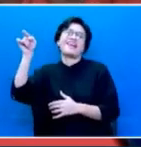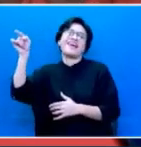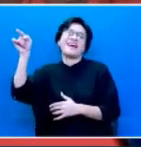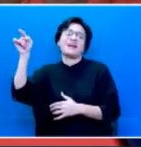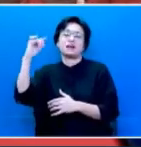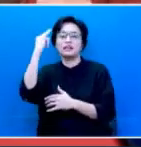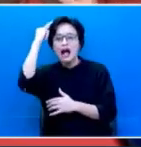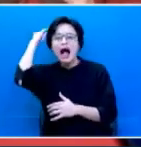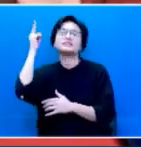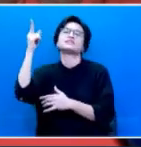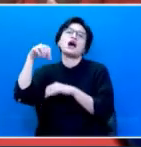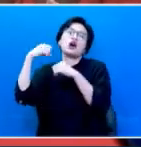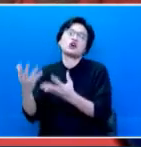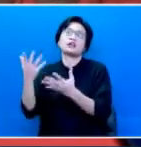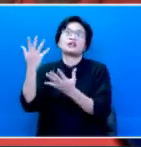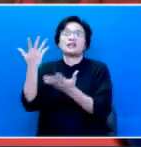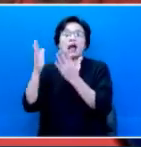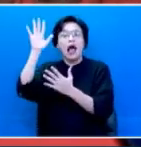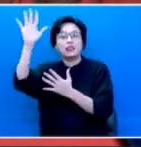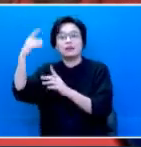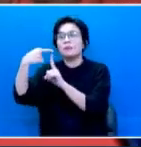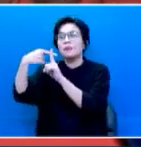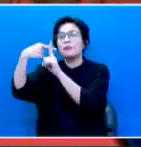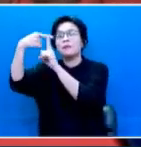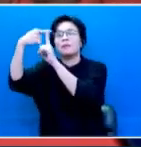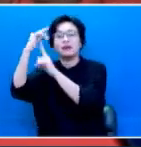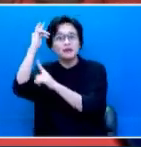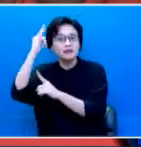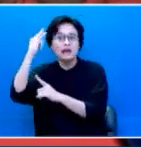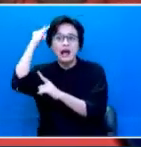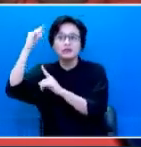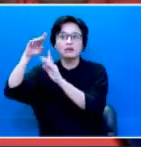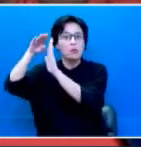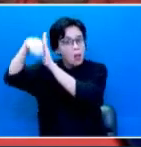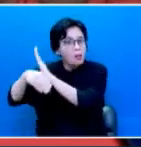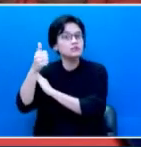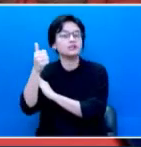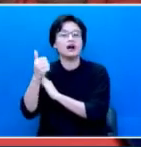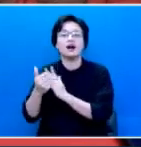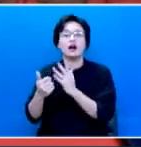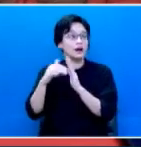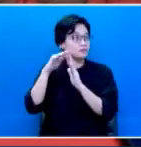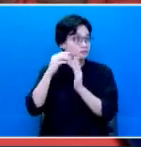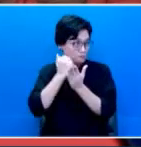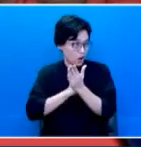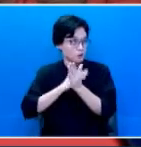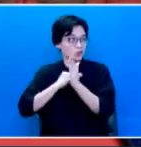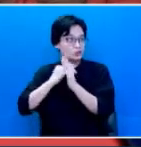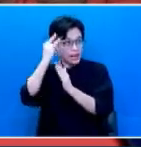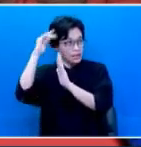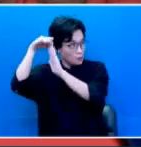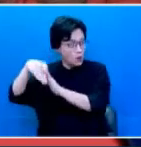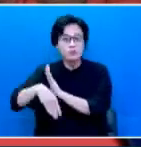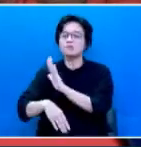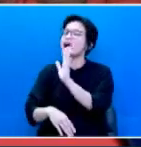kemudian yang akan ee turun drastis gitu menurut anda Mas Iya belum tentu kita ee pertama pemilih pemilih Ganjar